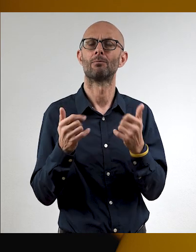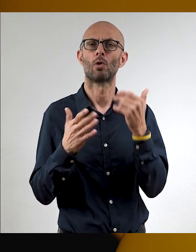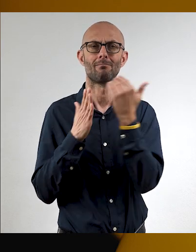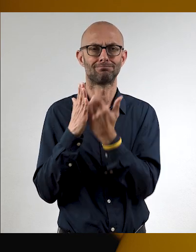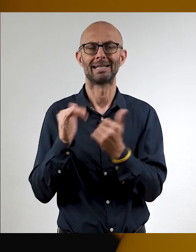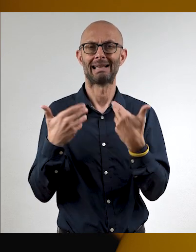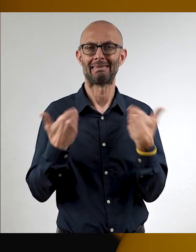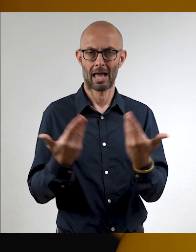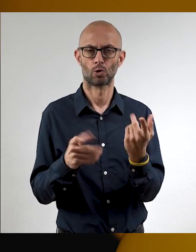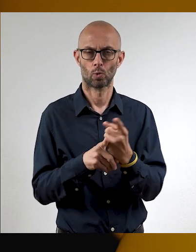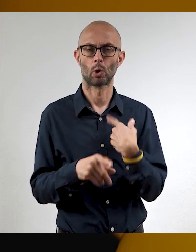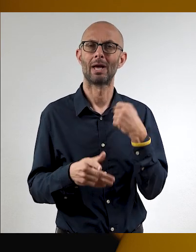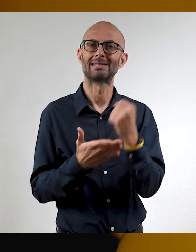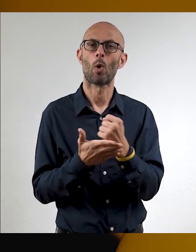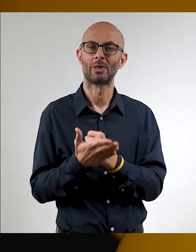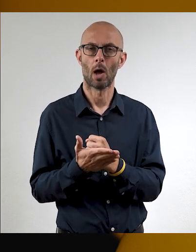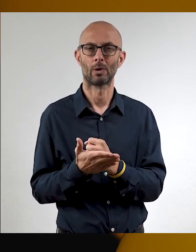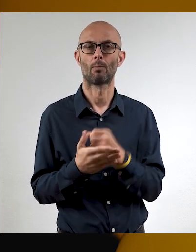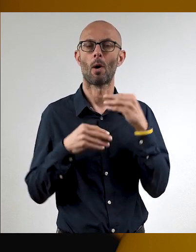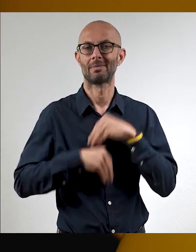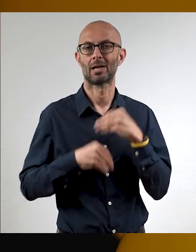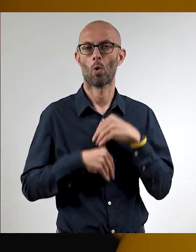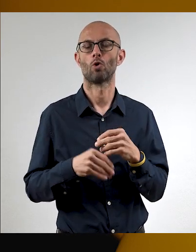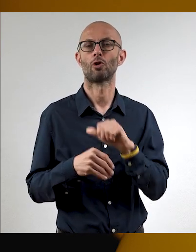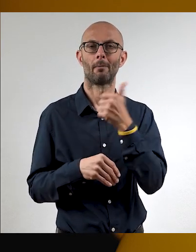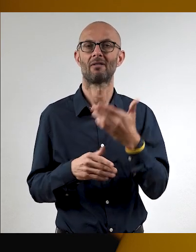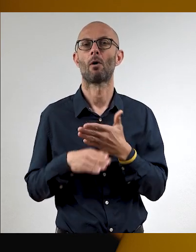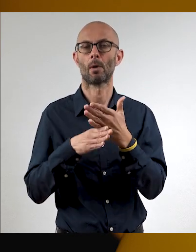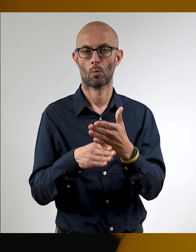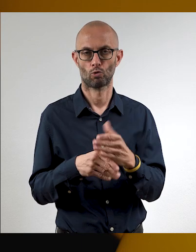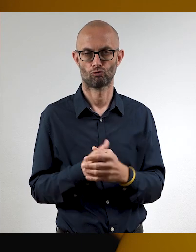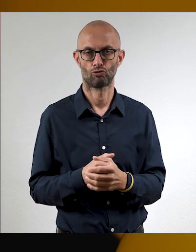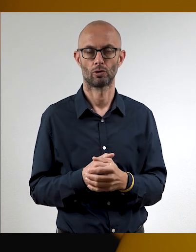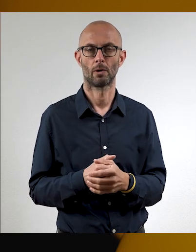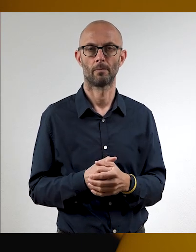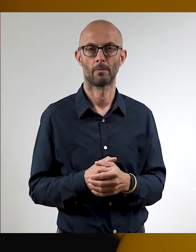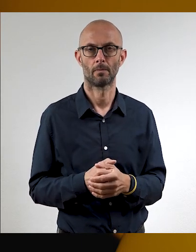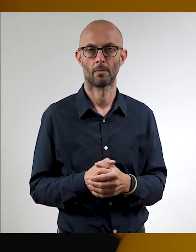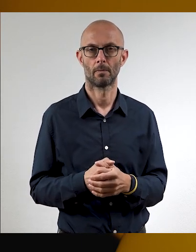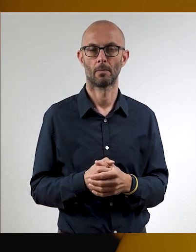vodilo tudi za nas, ki zagotavljamo psihološko prvo pomoč.